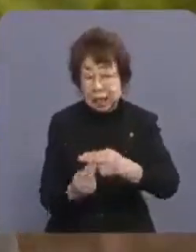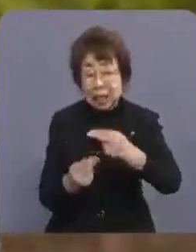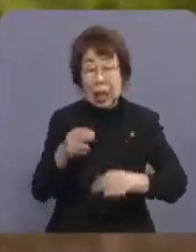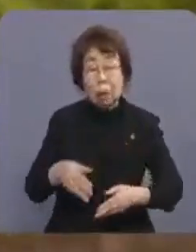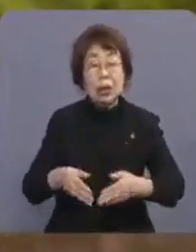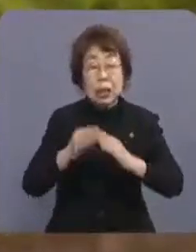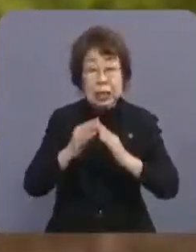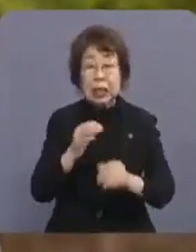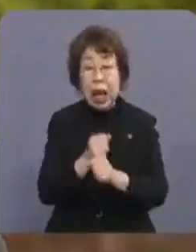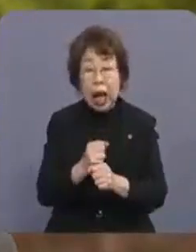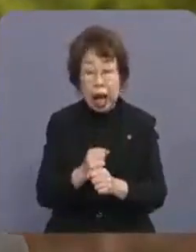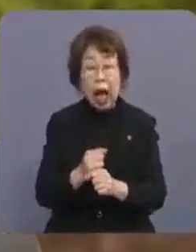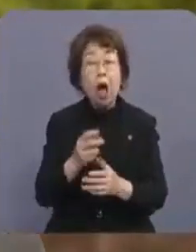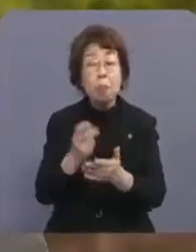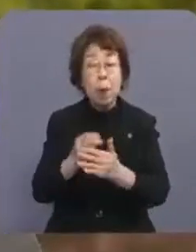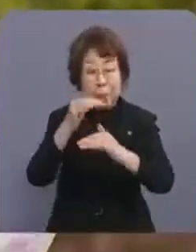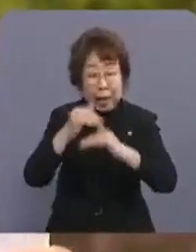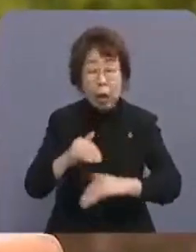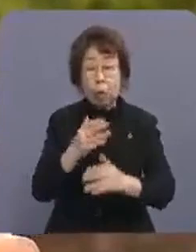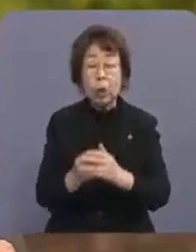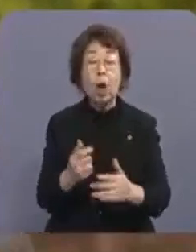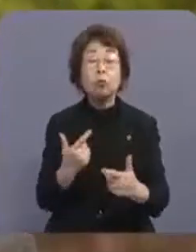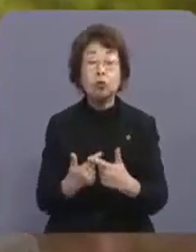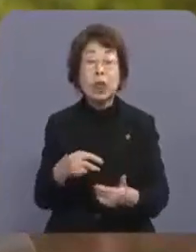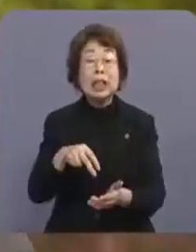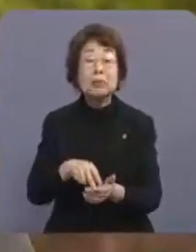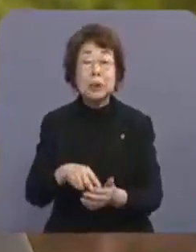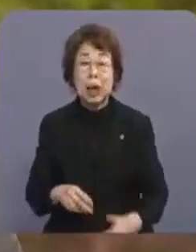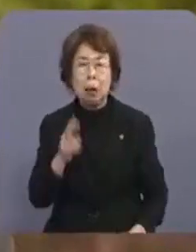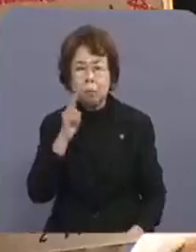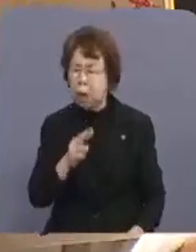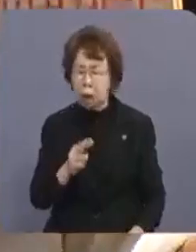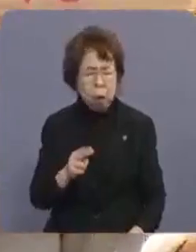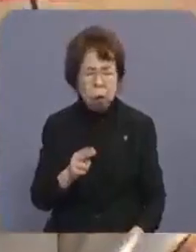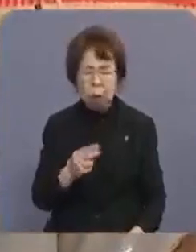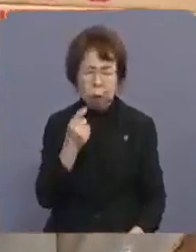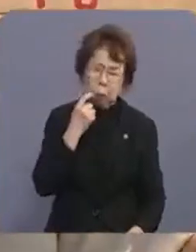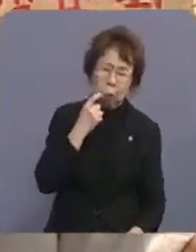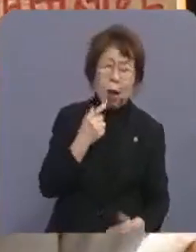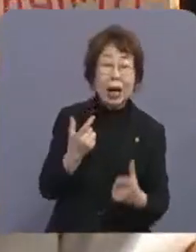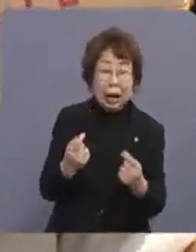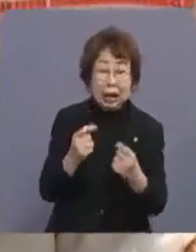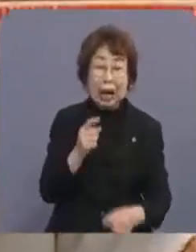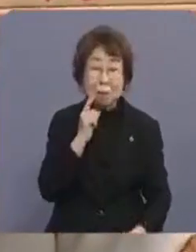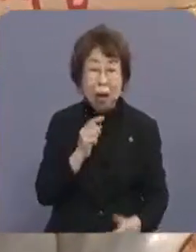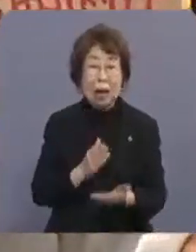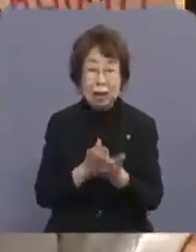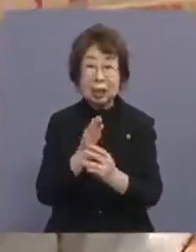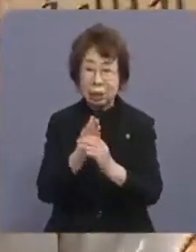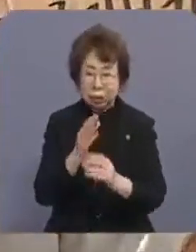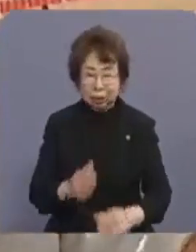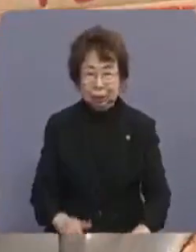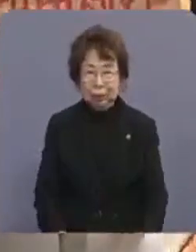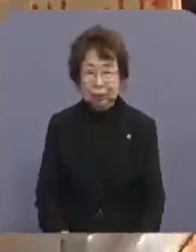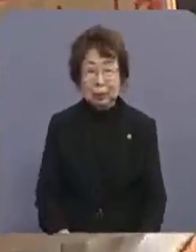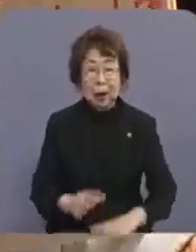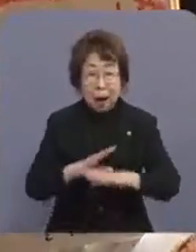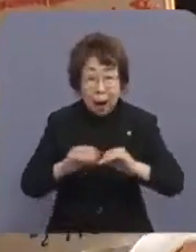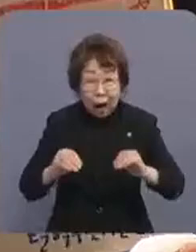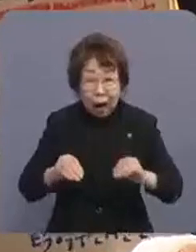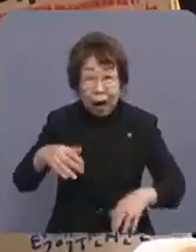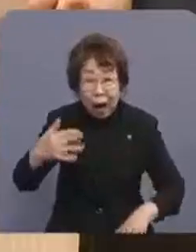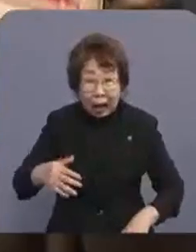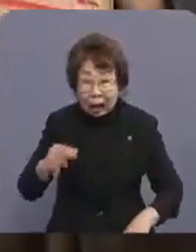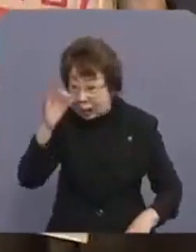설치할 수 있게 해둔 법안 내용이 부산으로 선 독소 조항이 될 거라는 이야기가 계속 나옵니다 처분장을 유치할